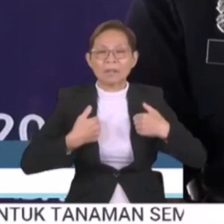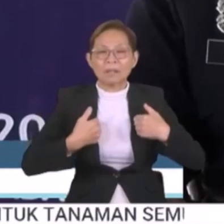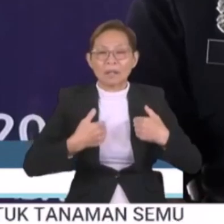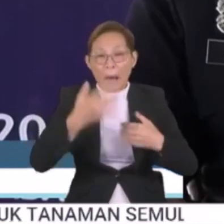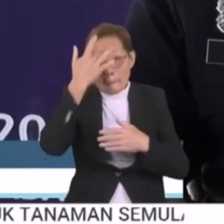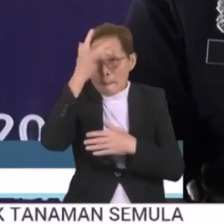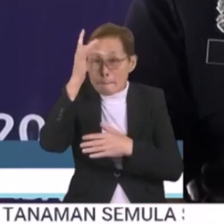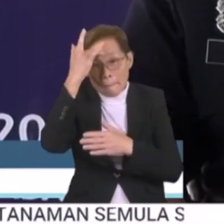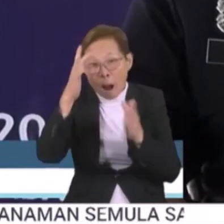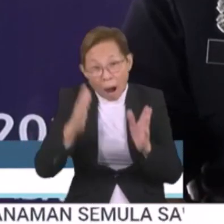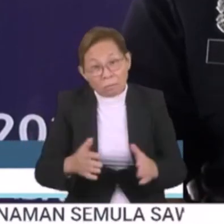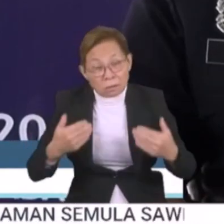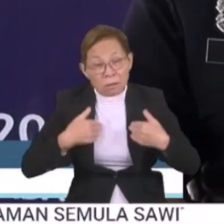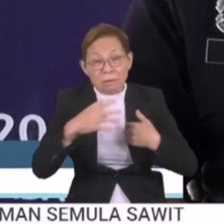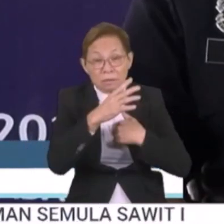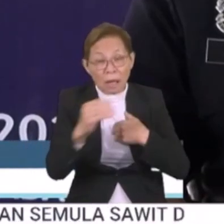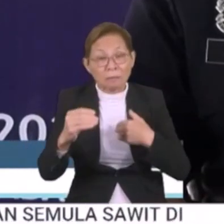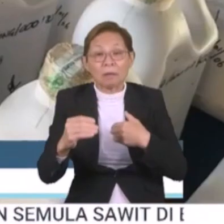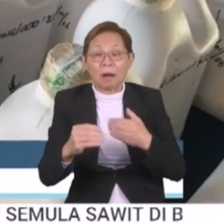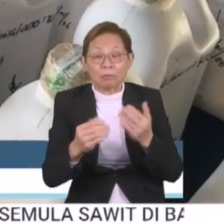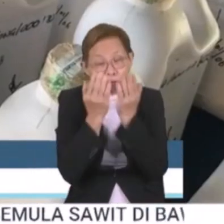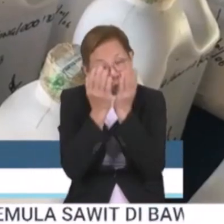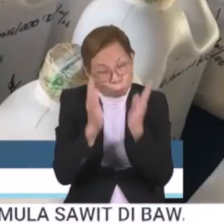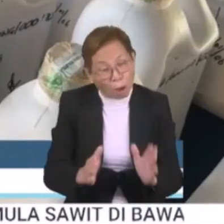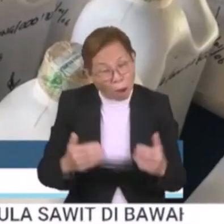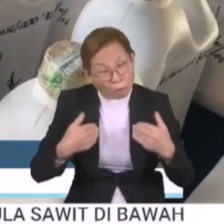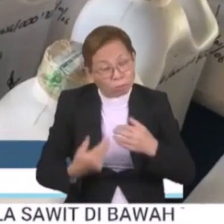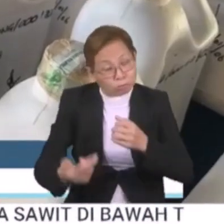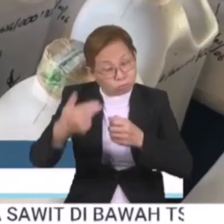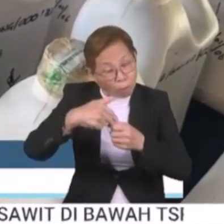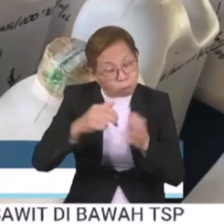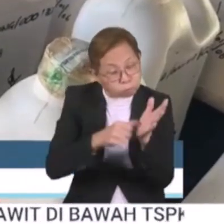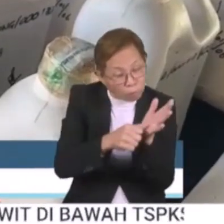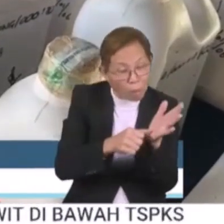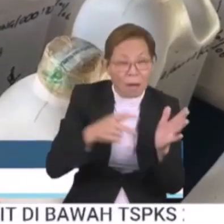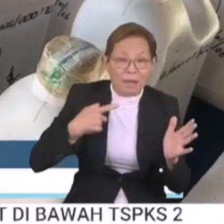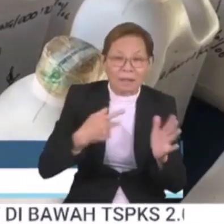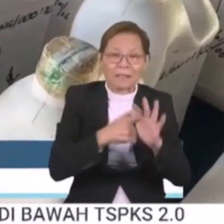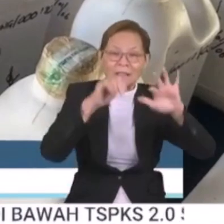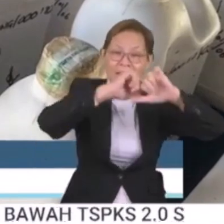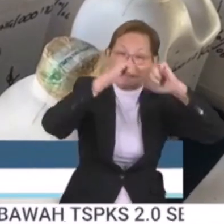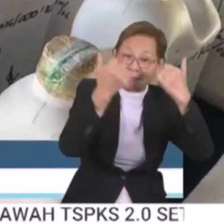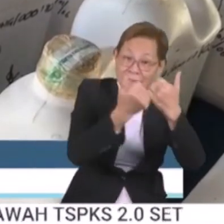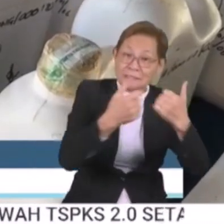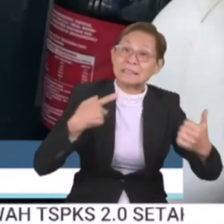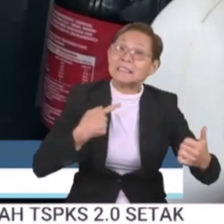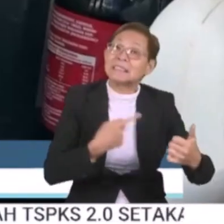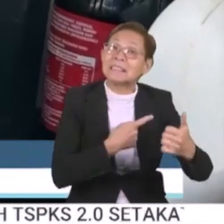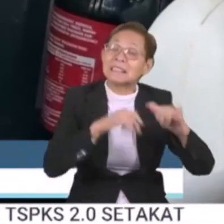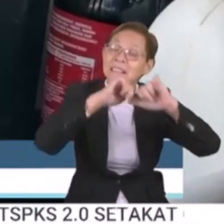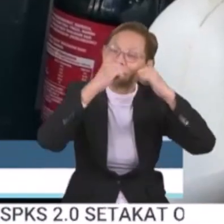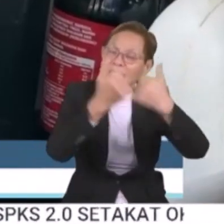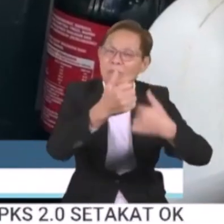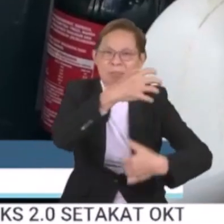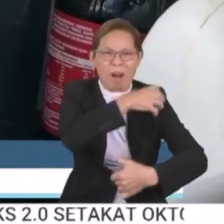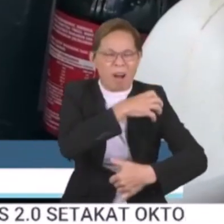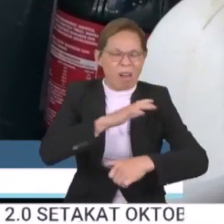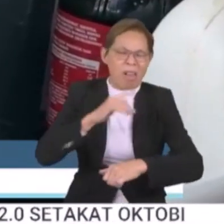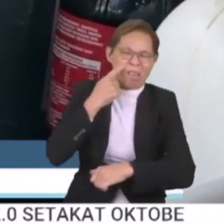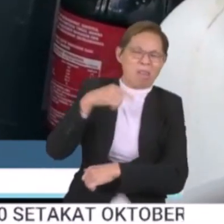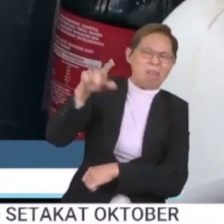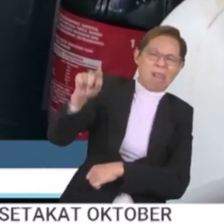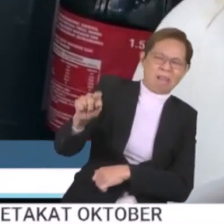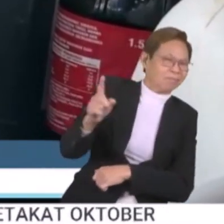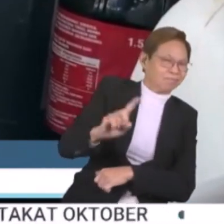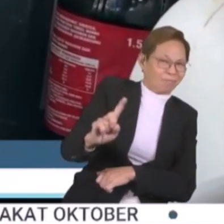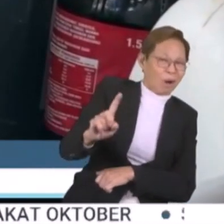ada. Itu walaubagaimanapun kita sebagai agensi penguatkuasa tidak memandang ringan lah benda-benda